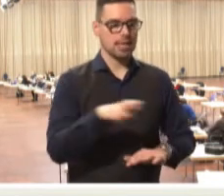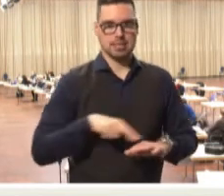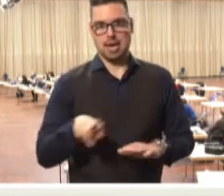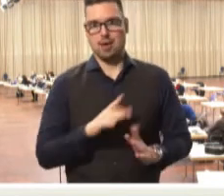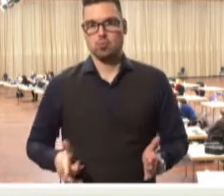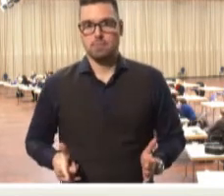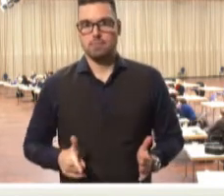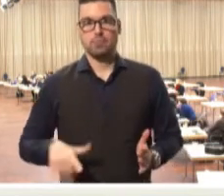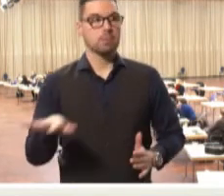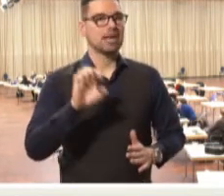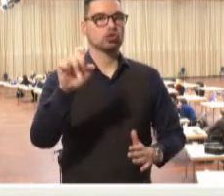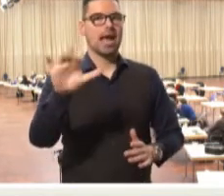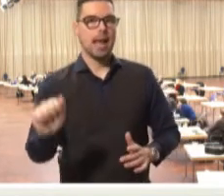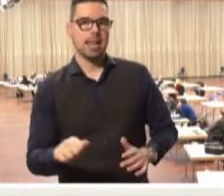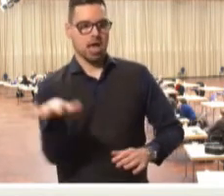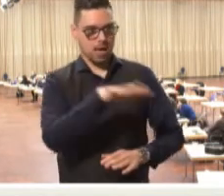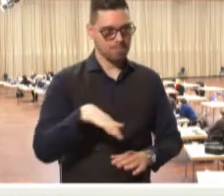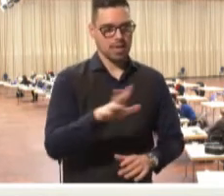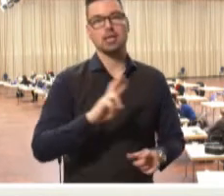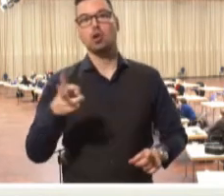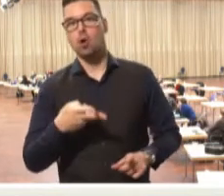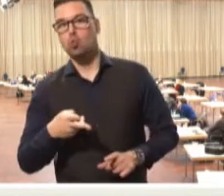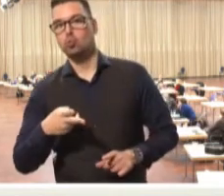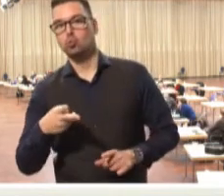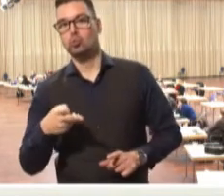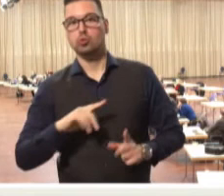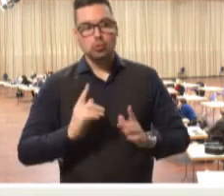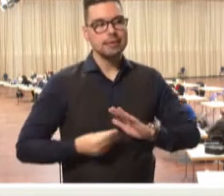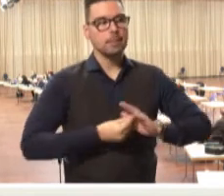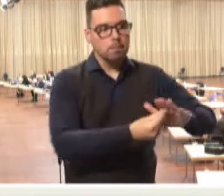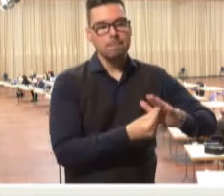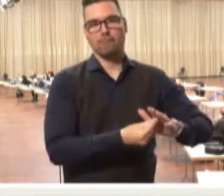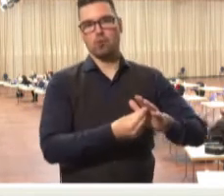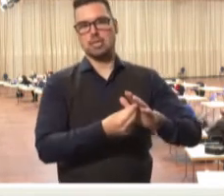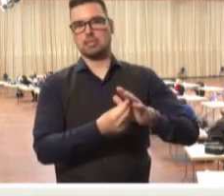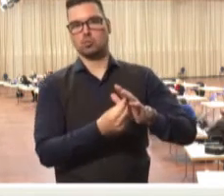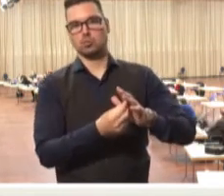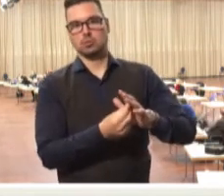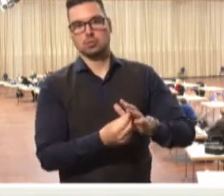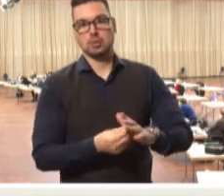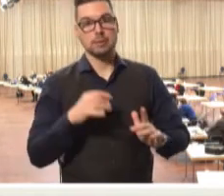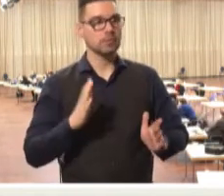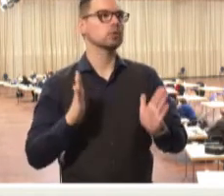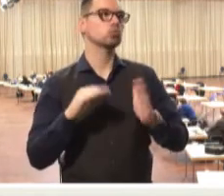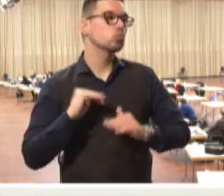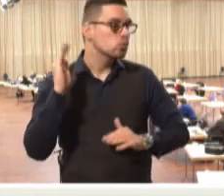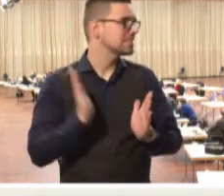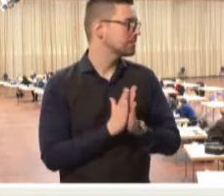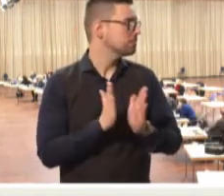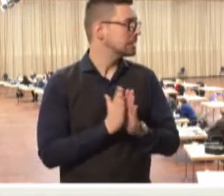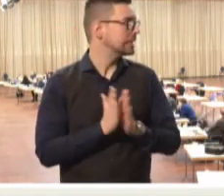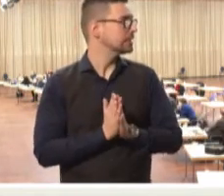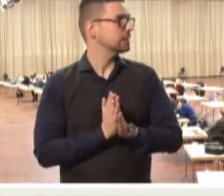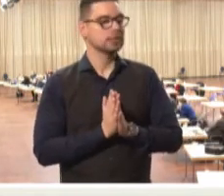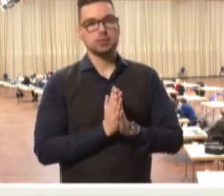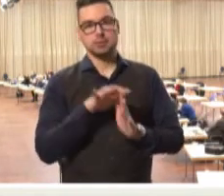des ELA-Bereiches, aber auch mit Blick auf sonstige Förderinstrumente. Und das ist meine große Bitte an Sie,